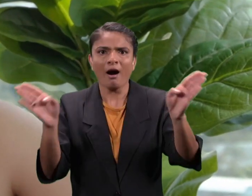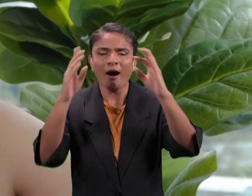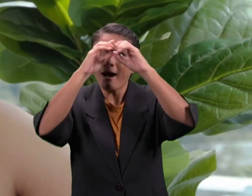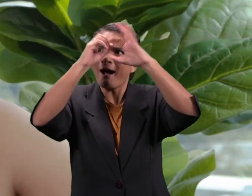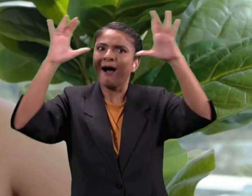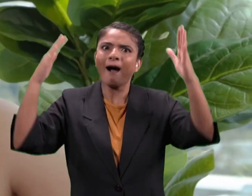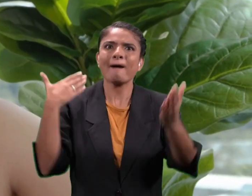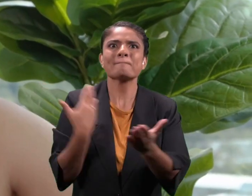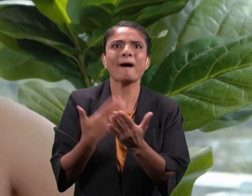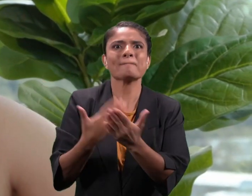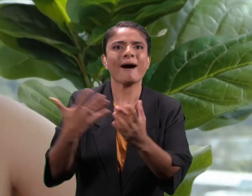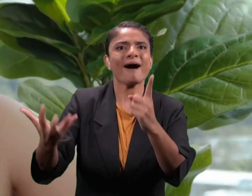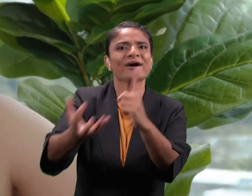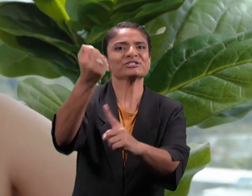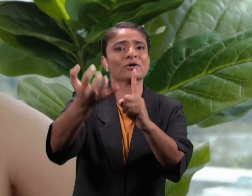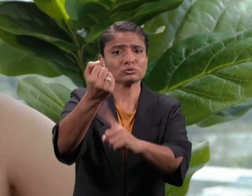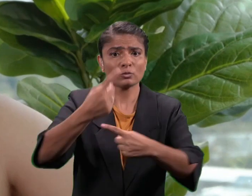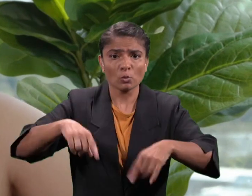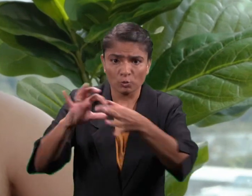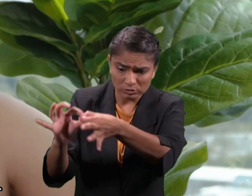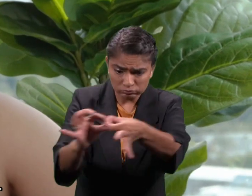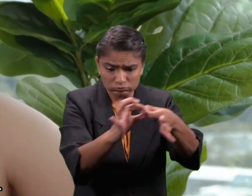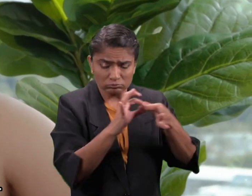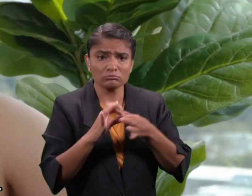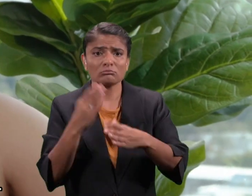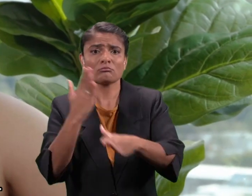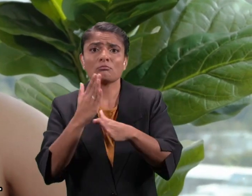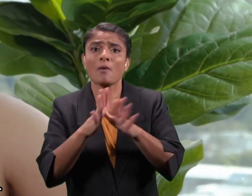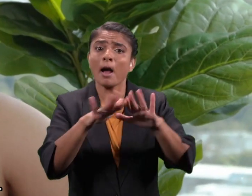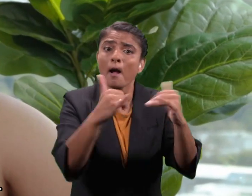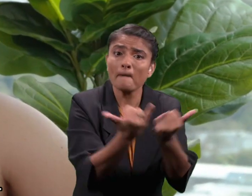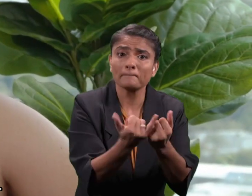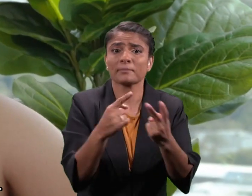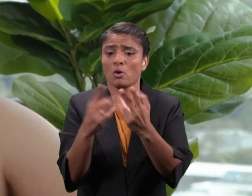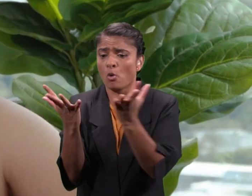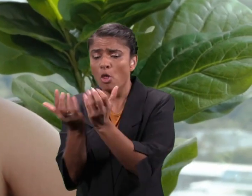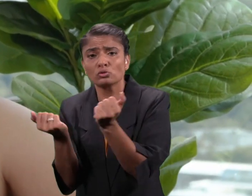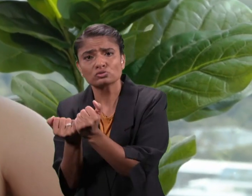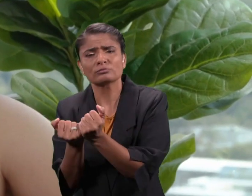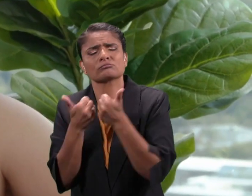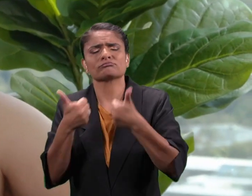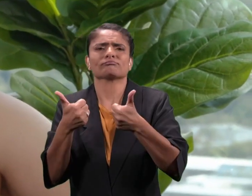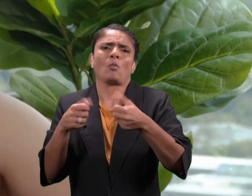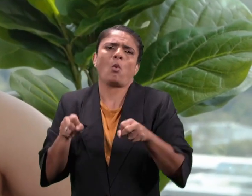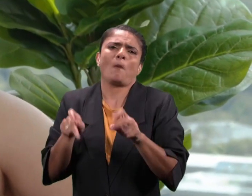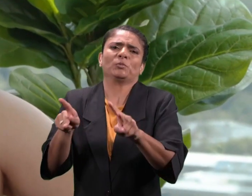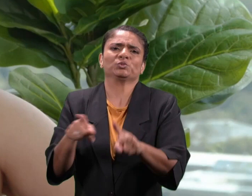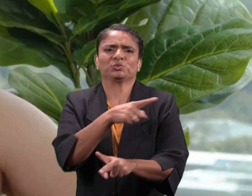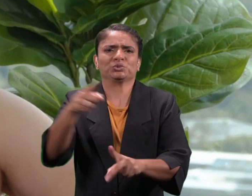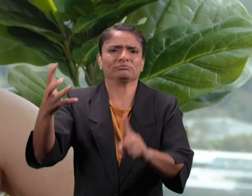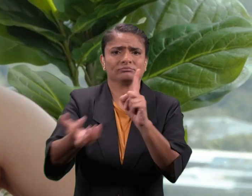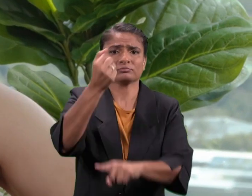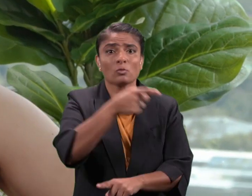nie, wat 'n betekenisvolle bydrae lewer tot die samelewing en tot die maatskappy waarmee hulle werk. Om 'n leerlingskap te doen is 'n